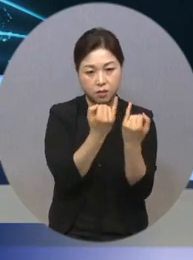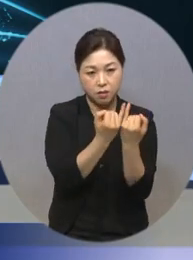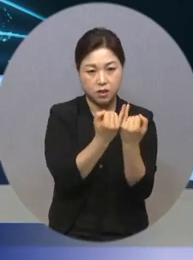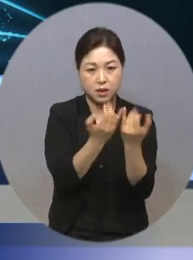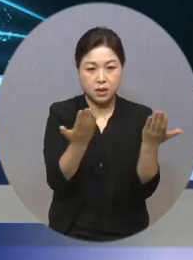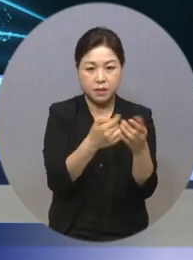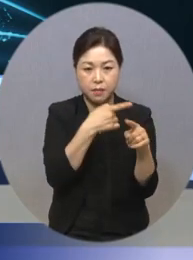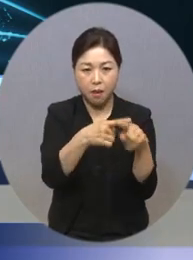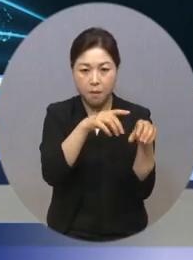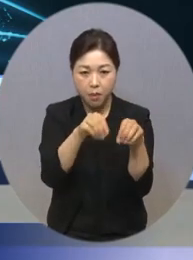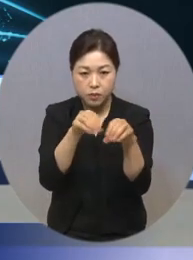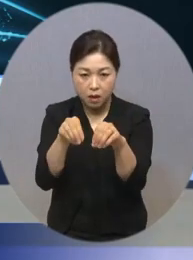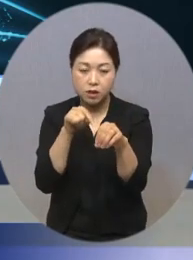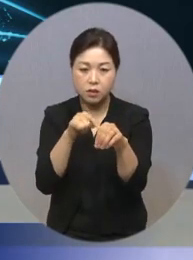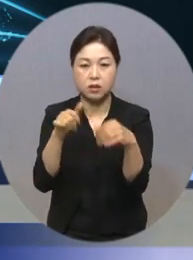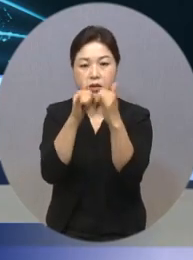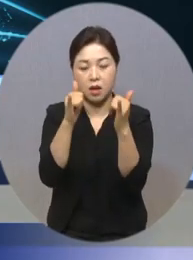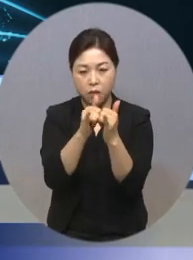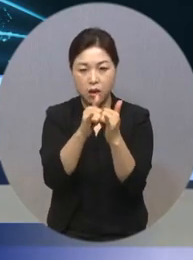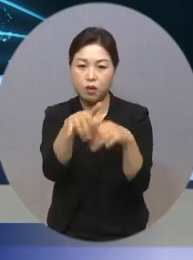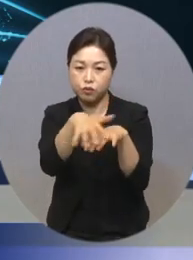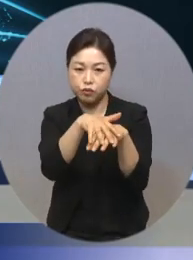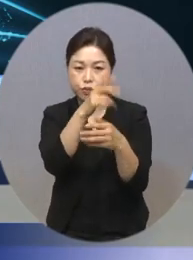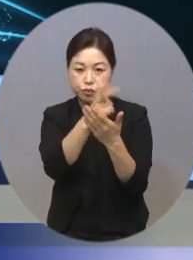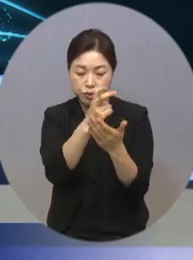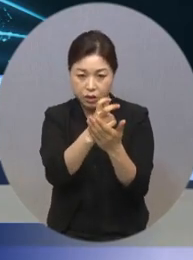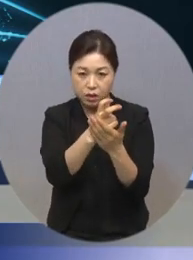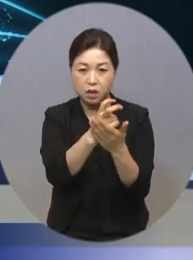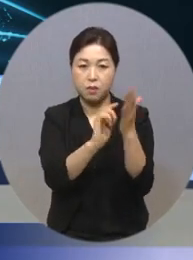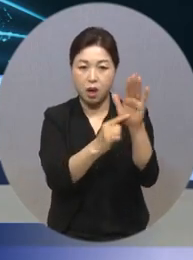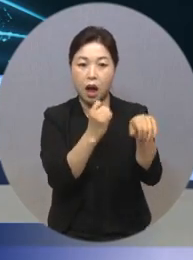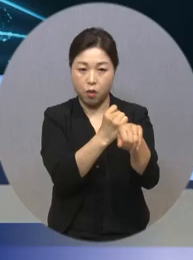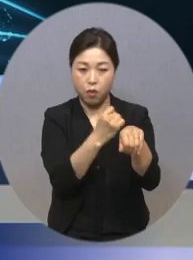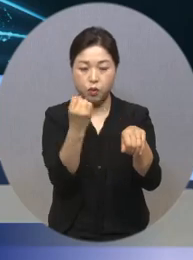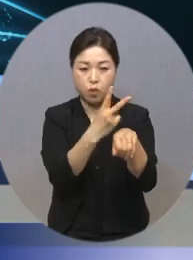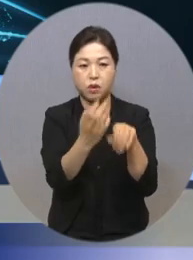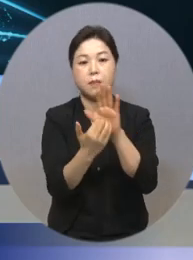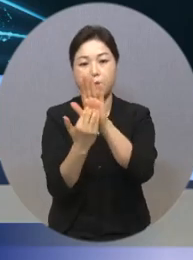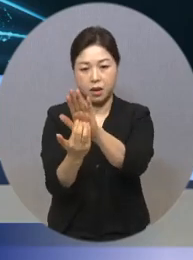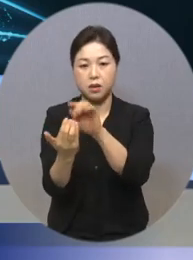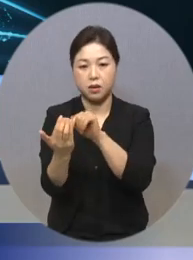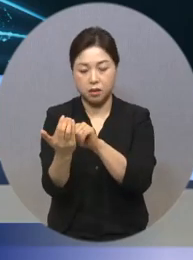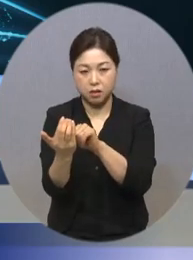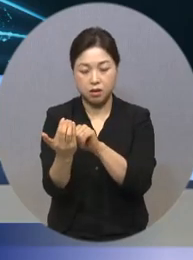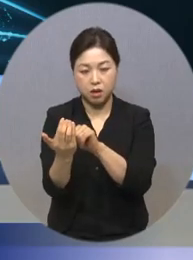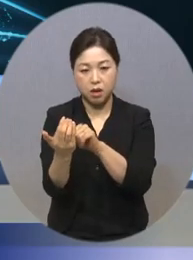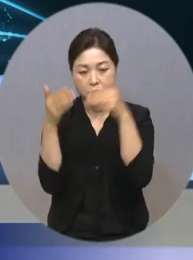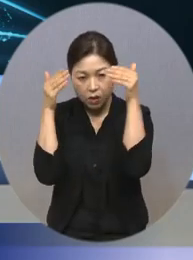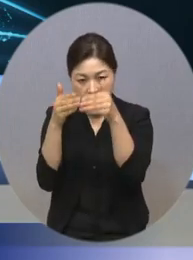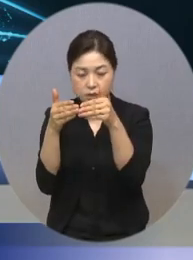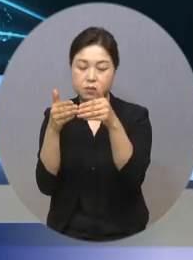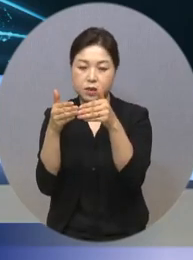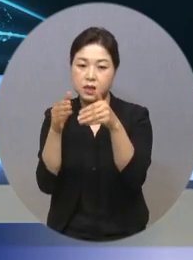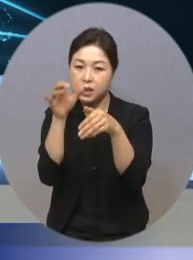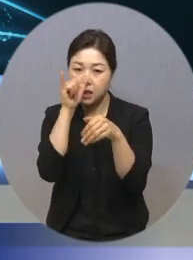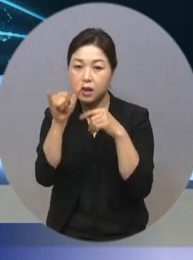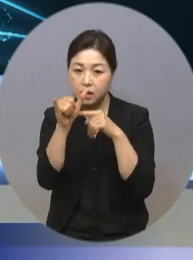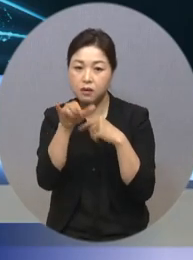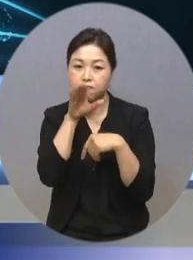단절이 될 수밖에 없는 사회 구조적인 문제를 반영하고 예방하는 데 초점을 맞췄다는 데 의의가